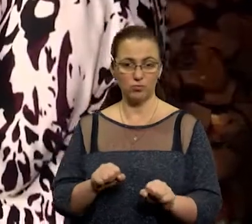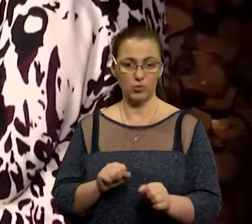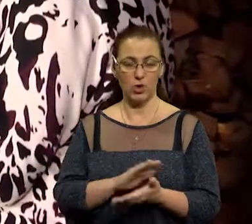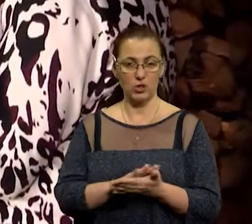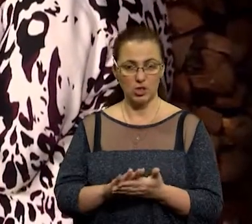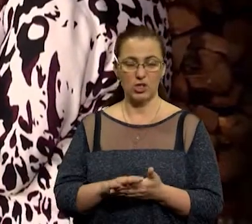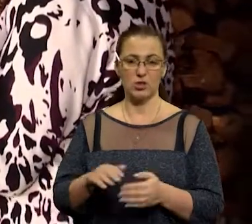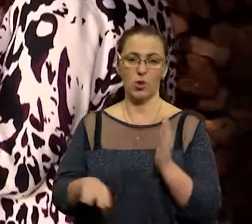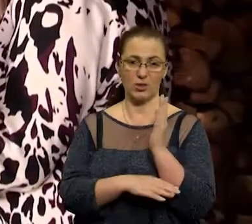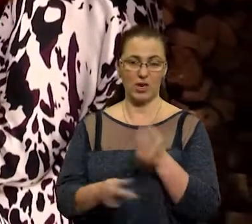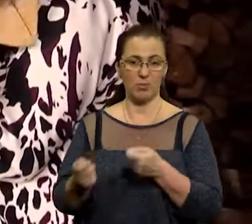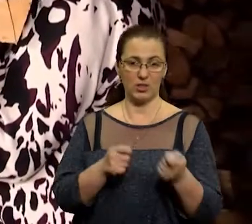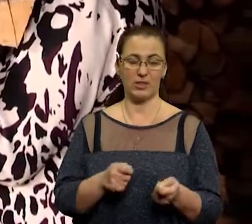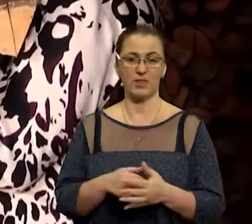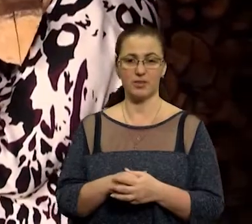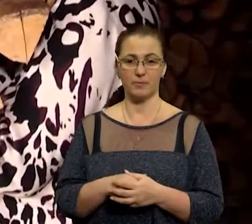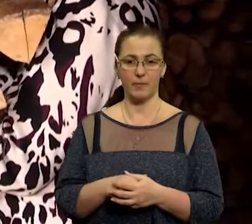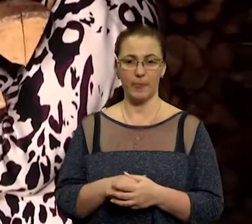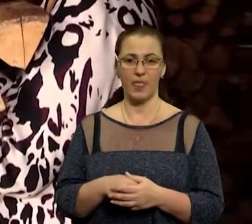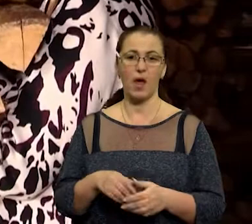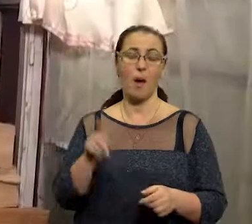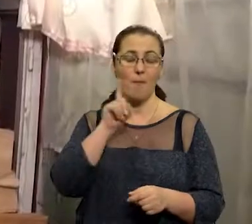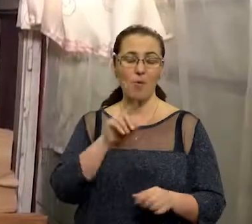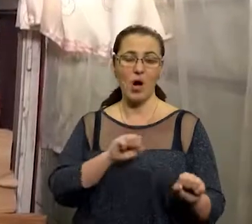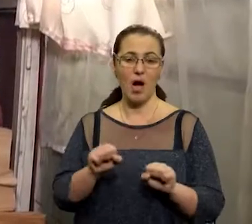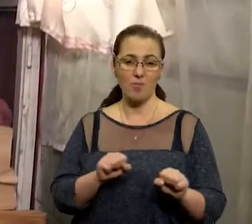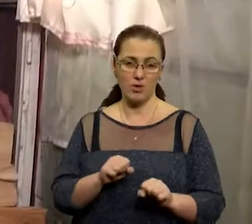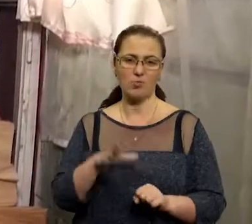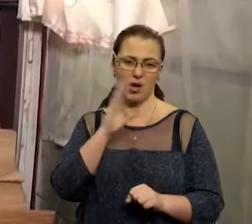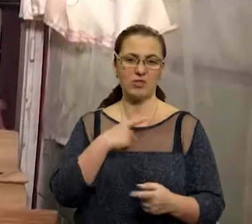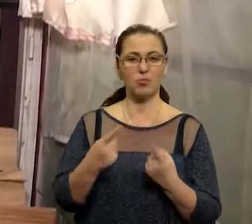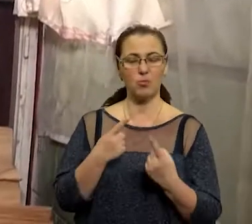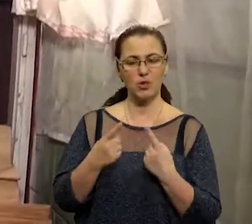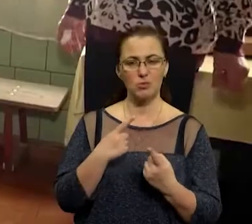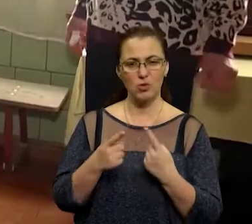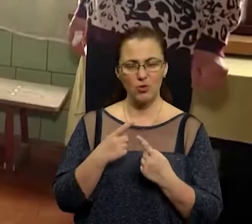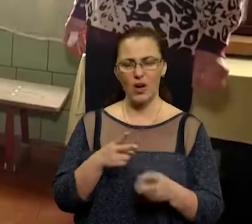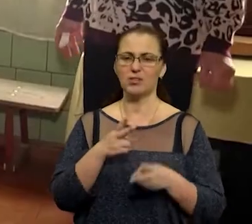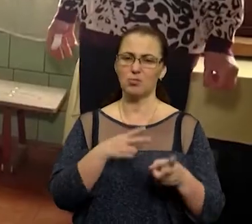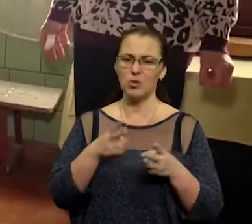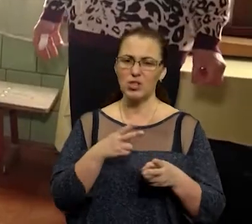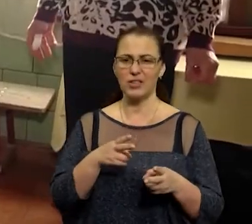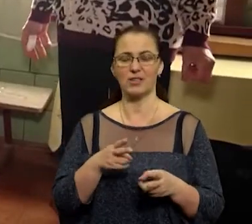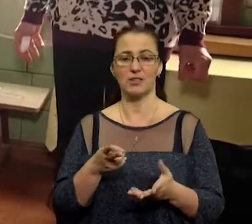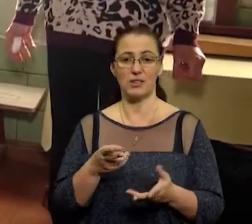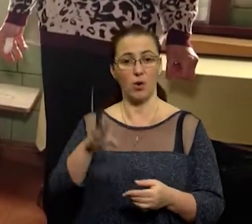палити. Поки прибирає, встигає з кожним поспілкуватися, переповісти новини, навіть на щось пожалітися. Наприклад, із Володою мають спільне